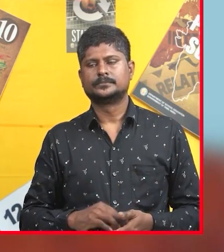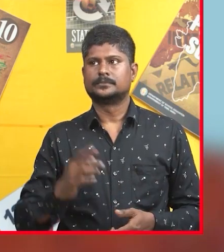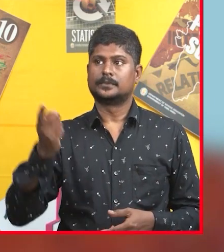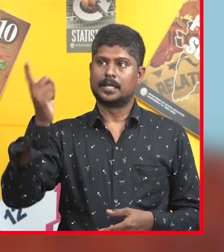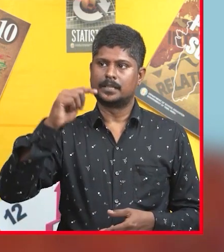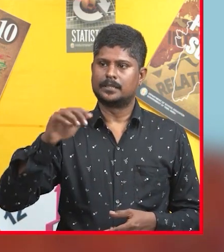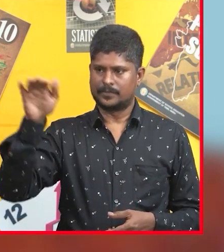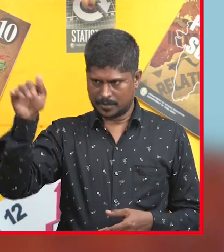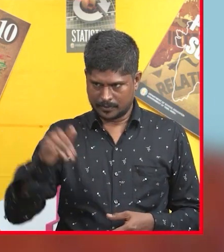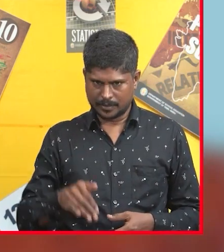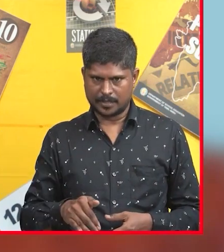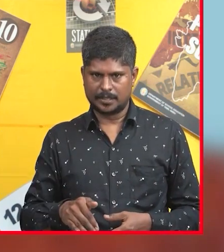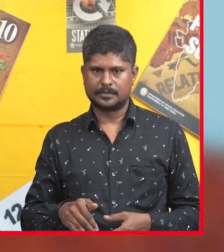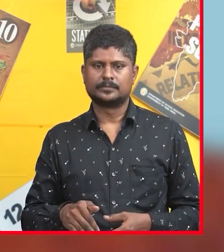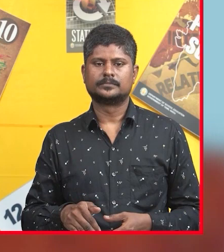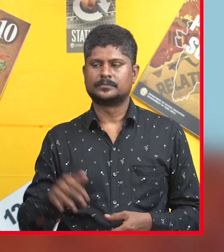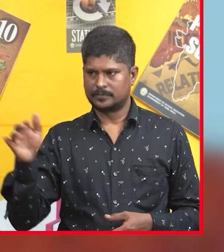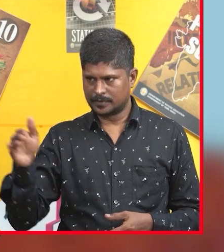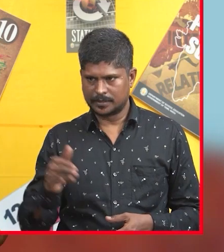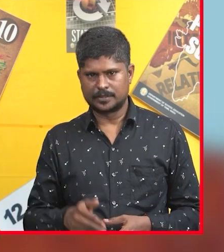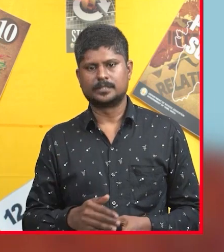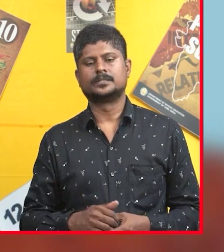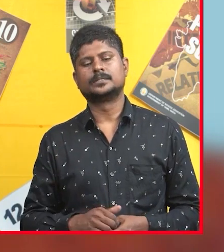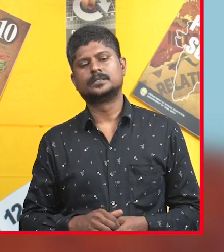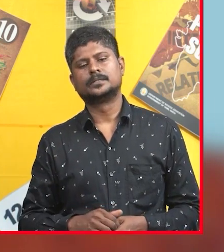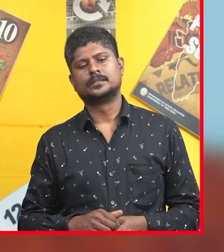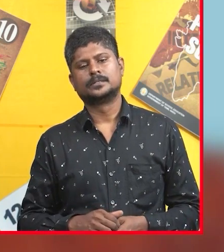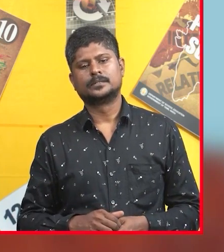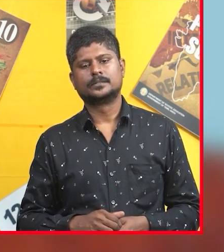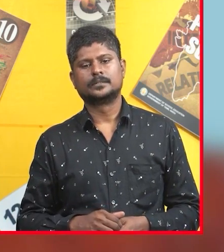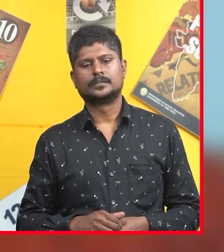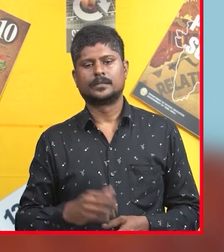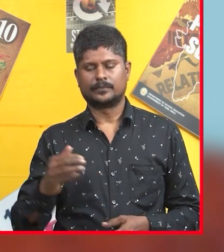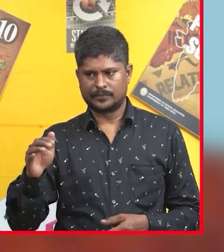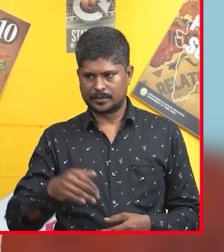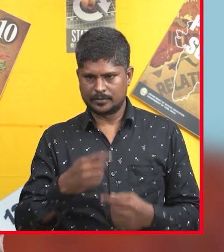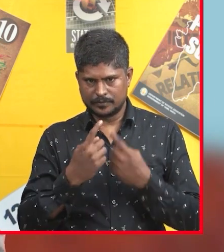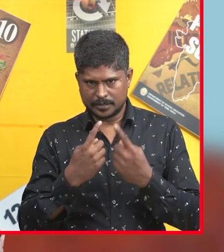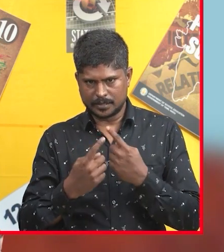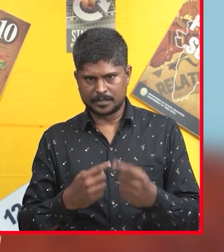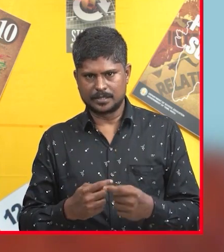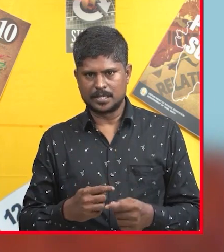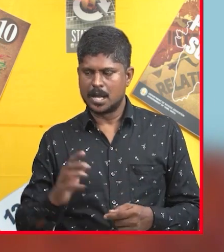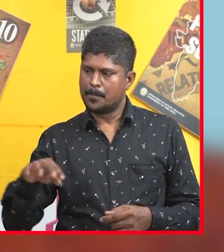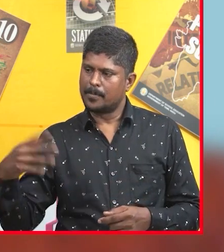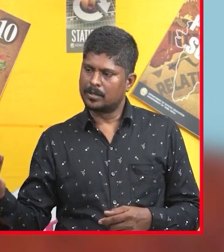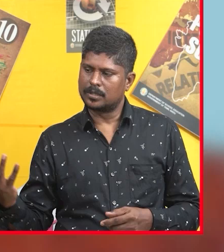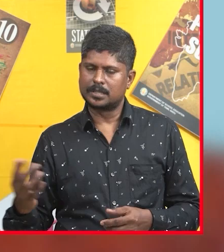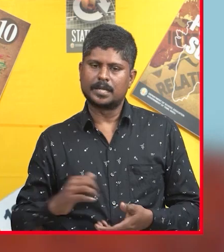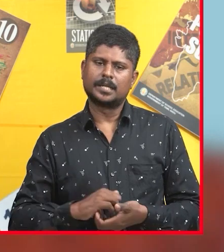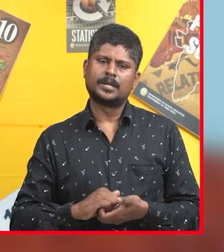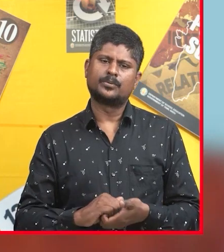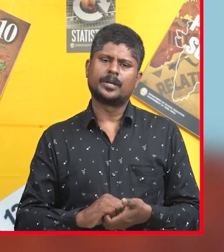நேற்று வந்த விருந்தினருக்கு, நெருணைனா நேற்று, நேற்று வந்த விருந்திற்குனா விருந்தினருக்கு மற்று தன்